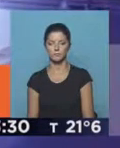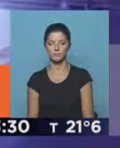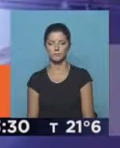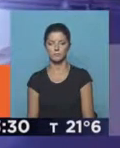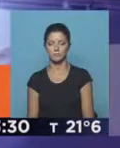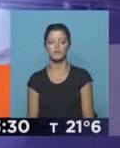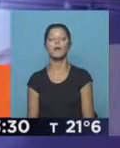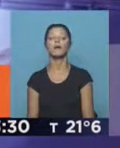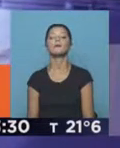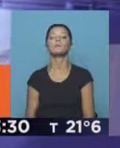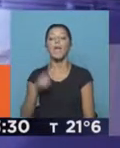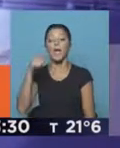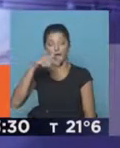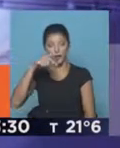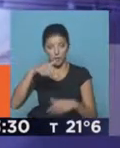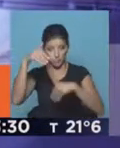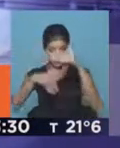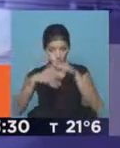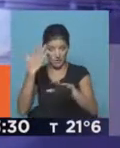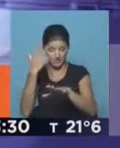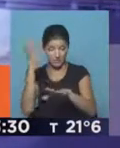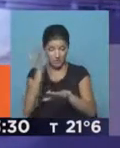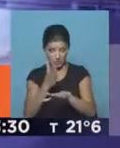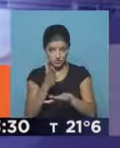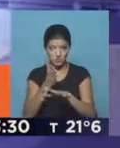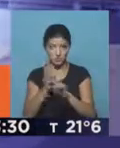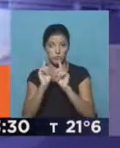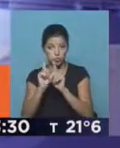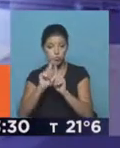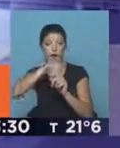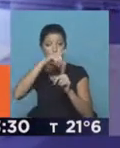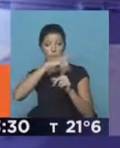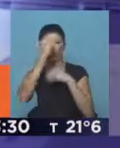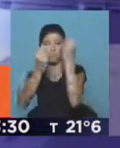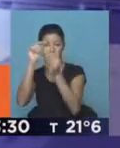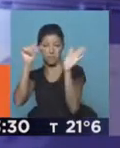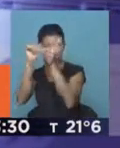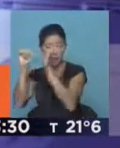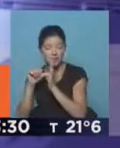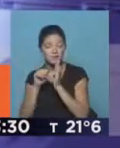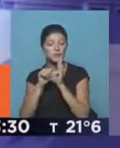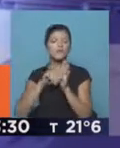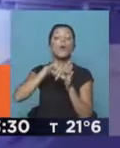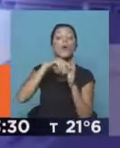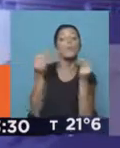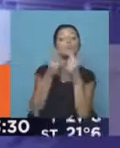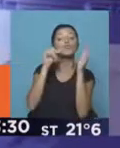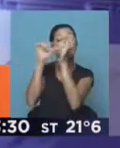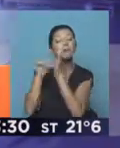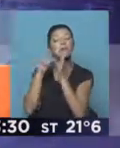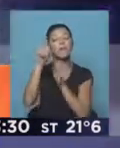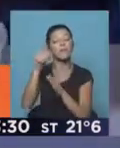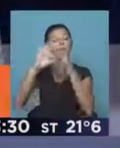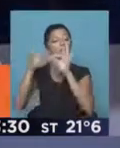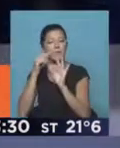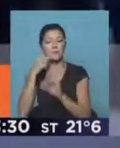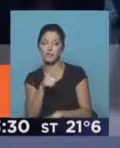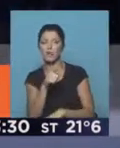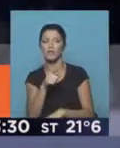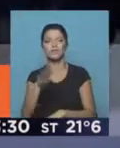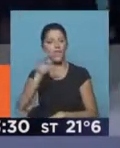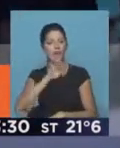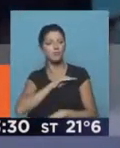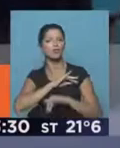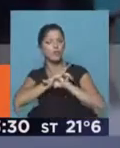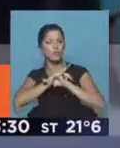el 5% del padrón electoral residente en el exterior, varios países europeos se negaron a autorizar los actos proselitistas del